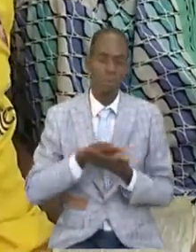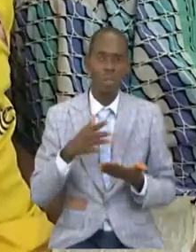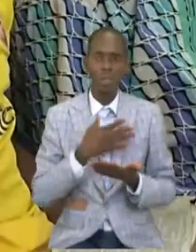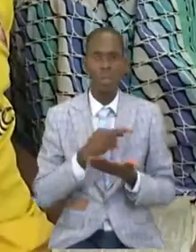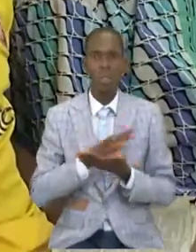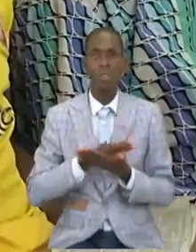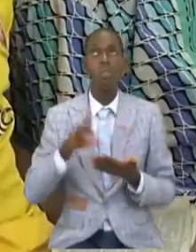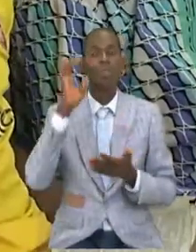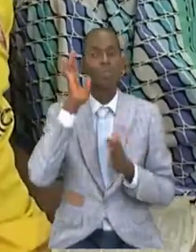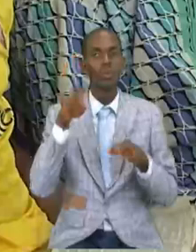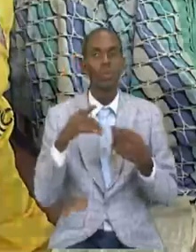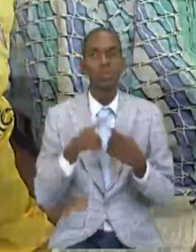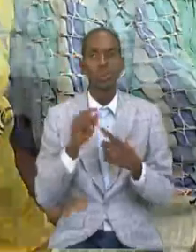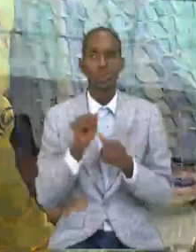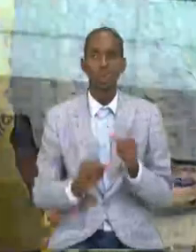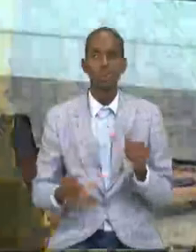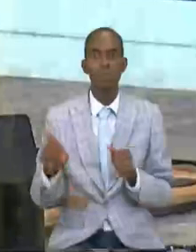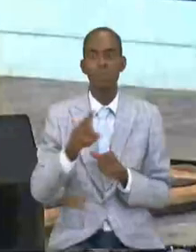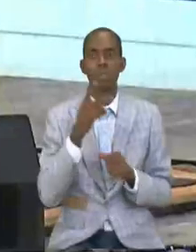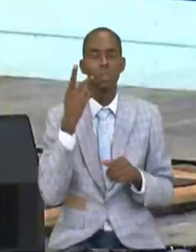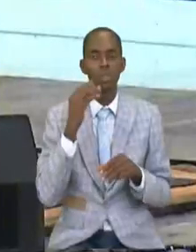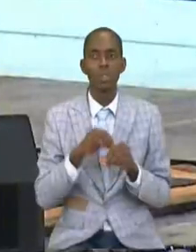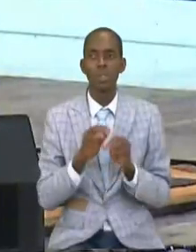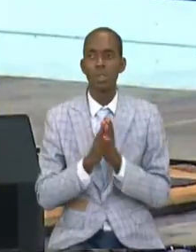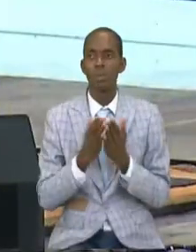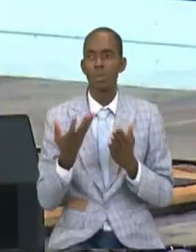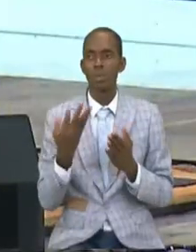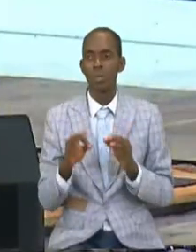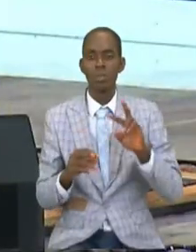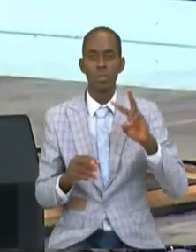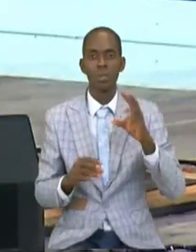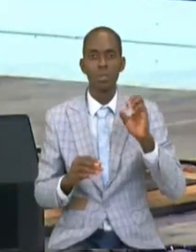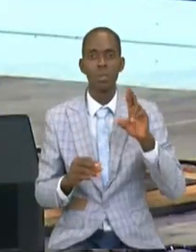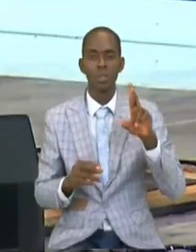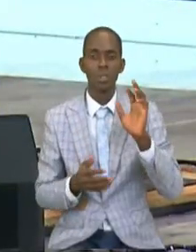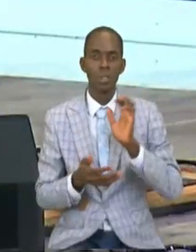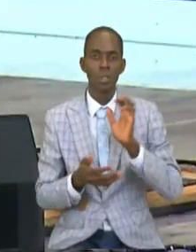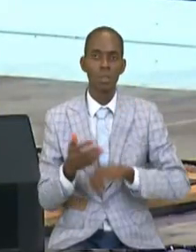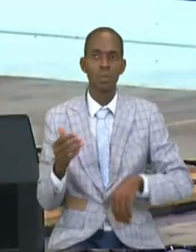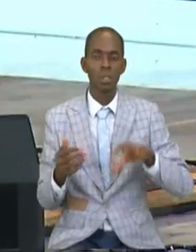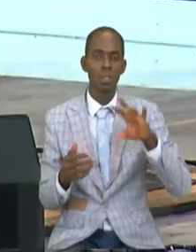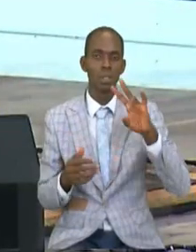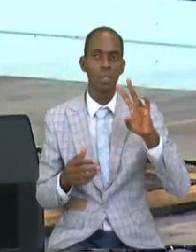Seigneur vous l'accordera. Allons à 2 Corinthiens